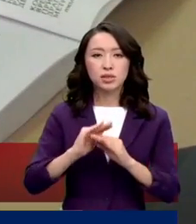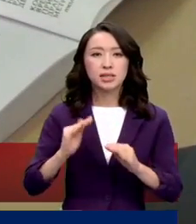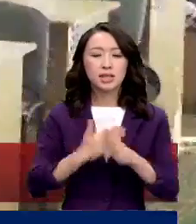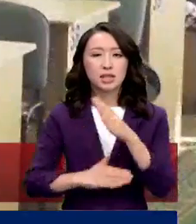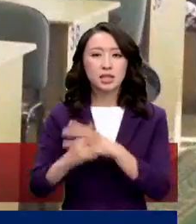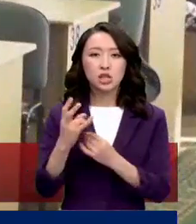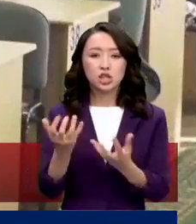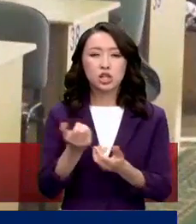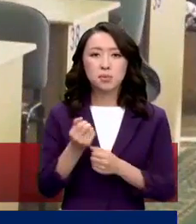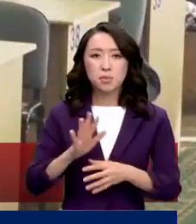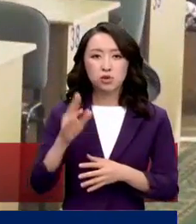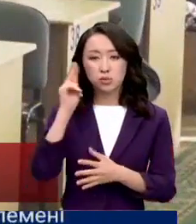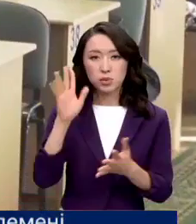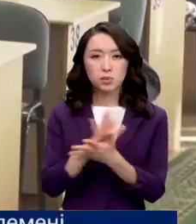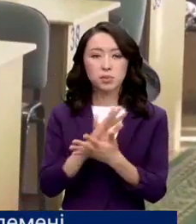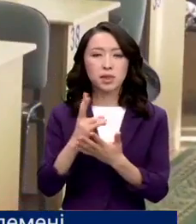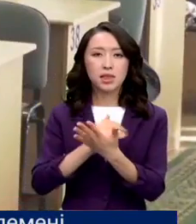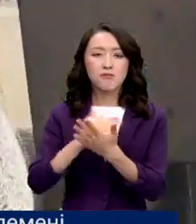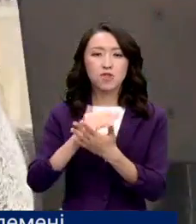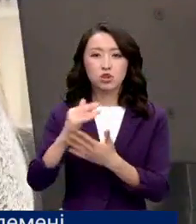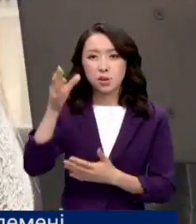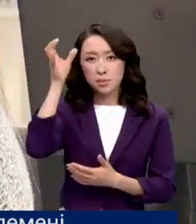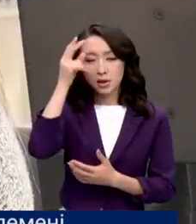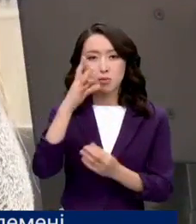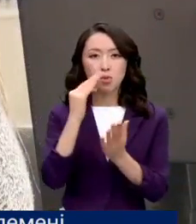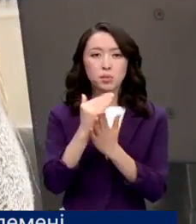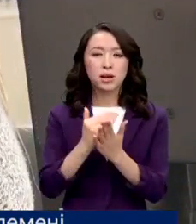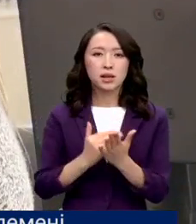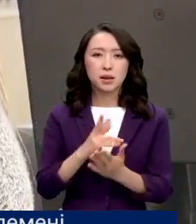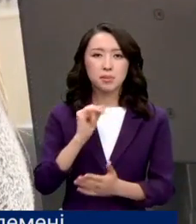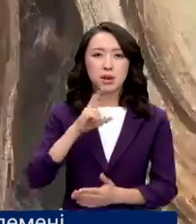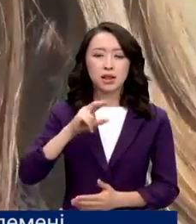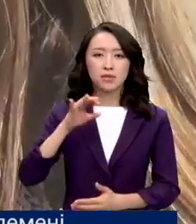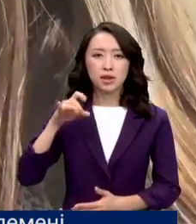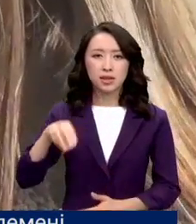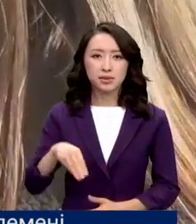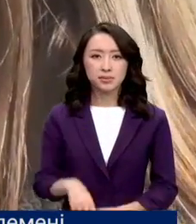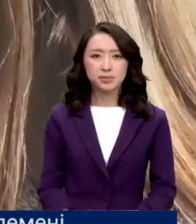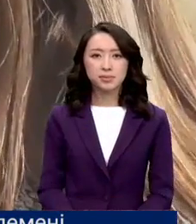не получивших грант на оплату высшего образования по программам бакалавриата.